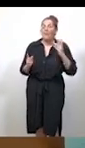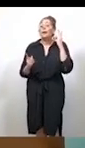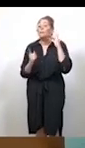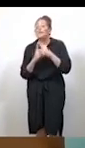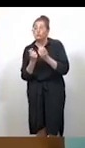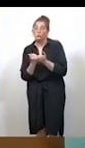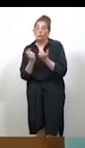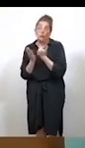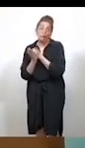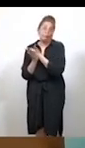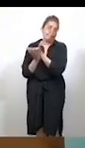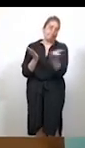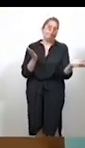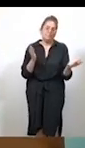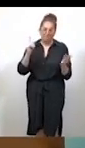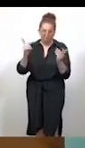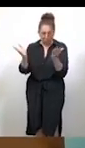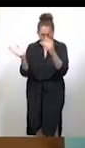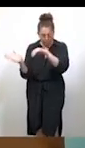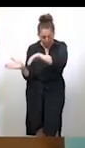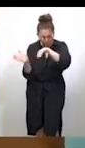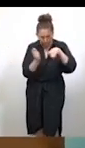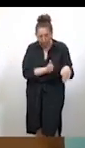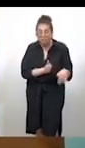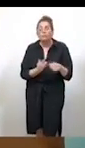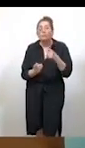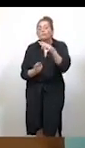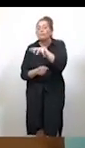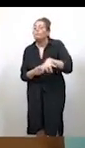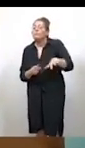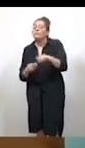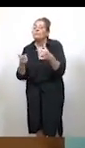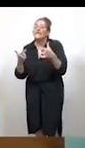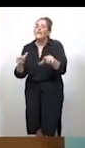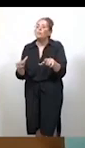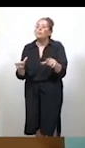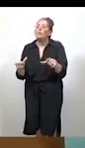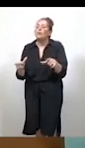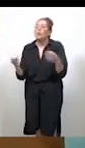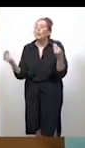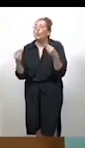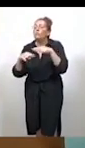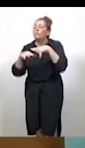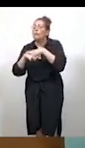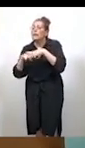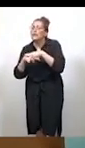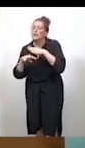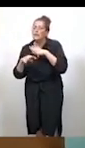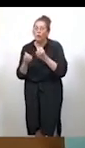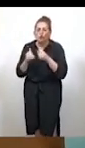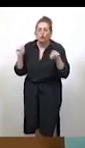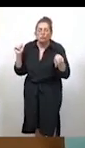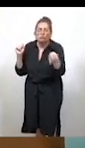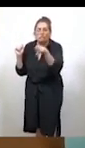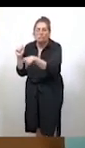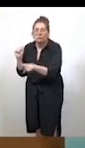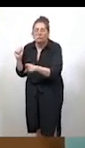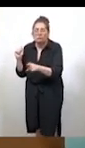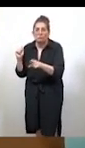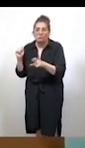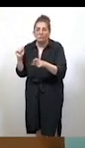point. Deuxième point, sur le parc libre, à noter qu'il est situé dans certains quartiers de la ville de Bordeaux, dans lesquels on n'a plus la possibilité de construire